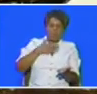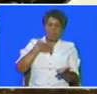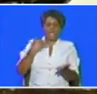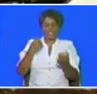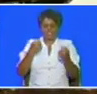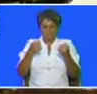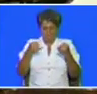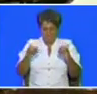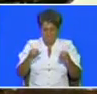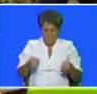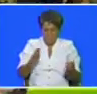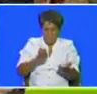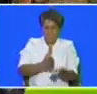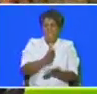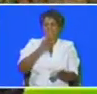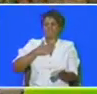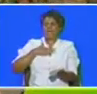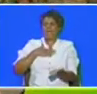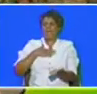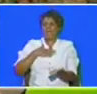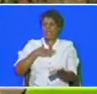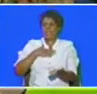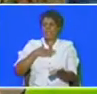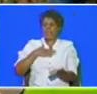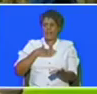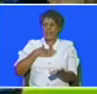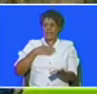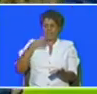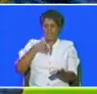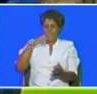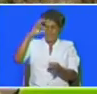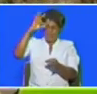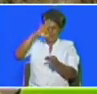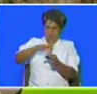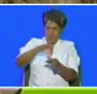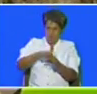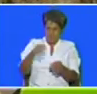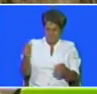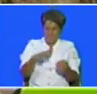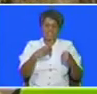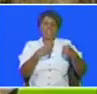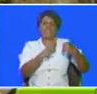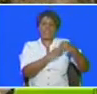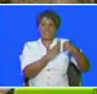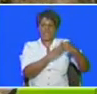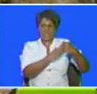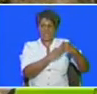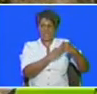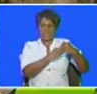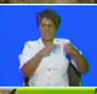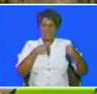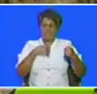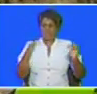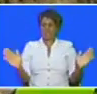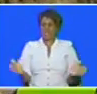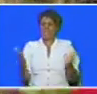haki yangu ya kikatiba. Nilichukua kura na nitapiga kura mwezi wa 8. Nitapendekeza watu